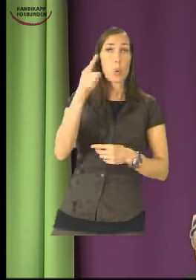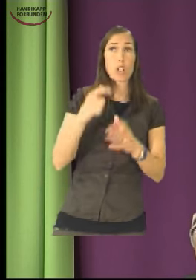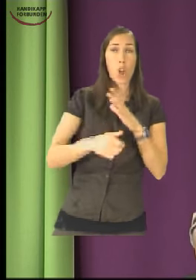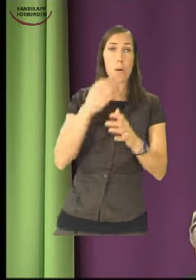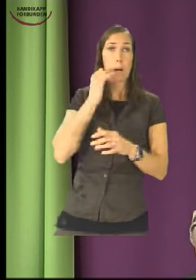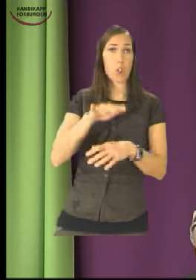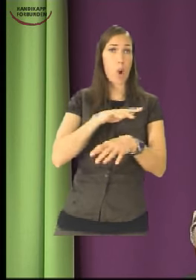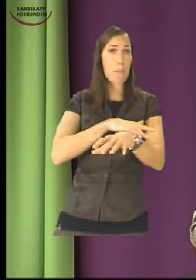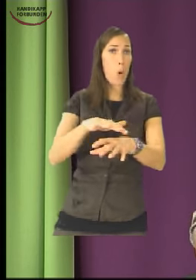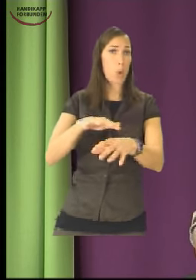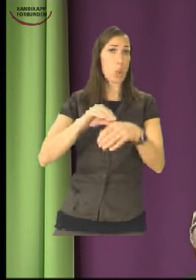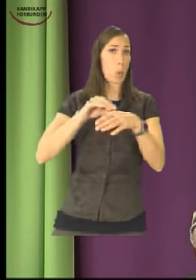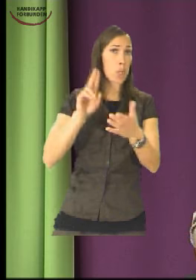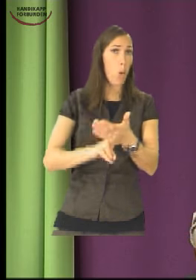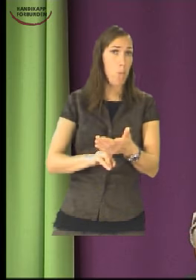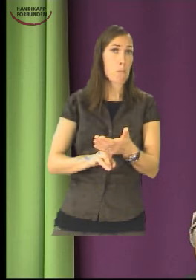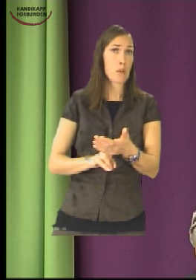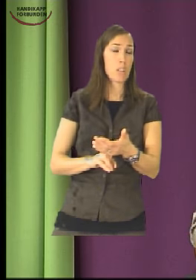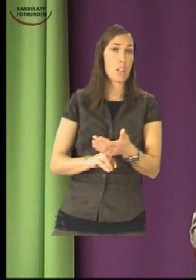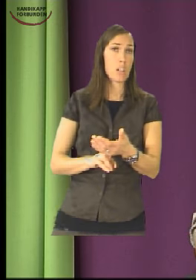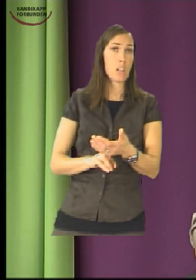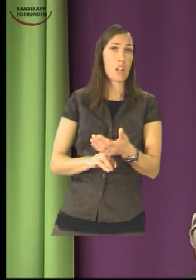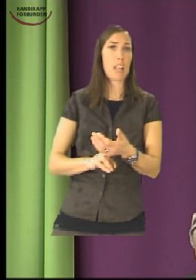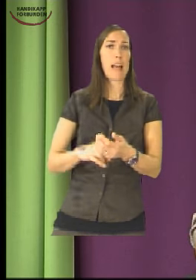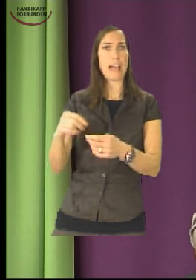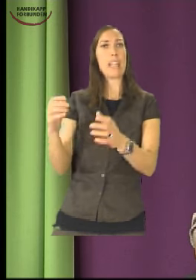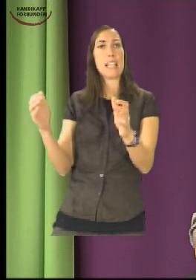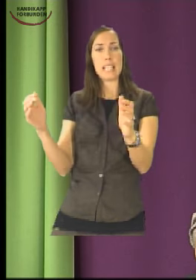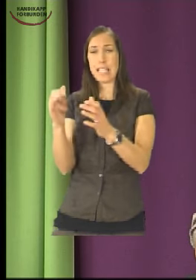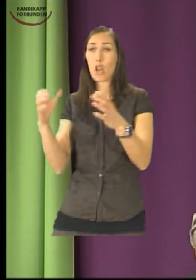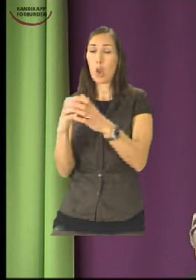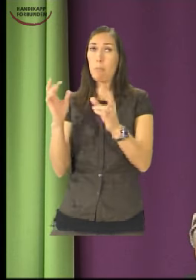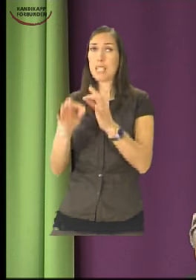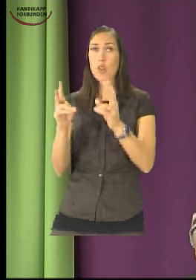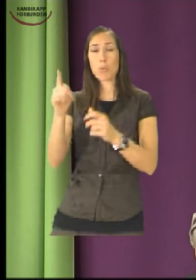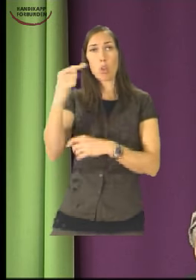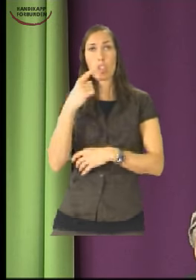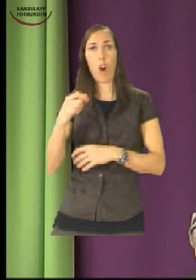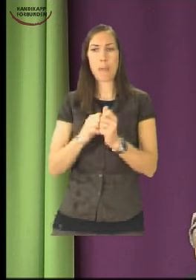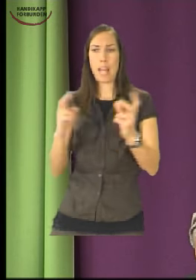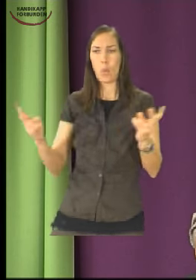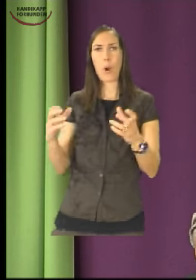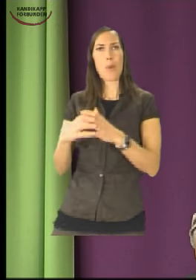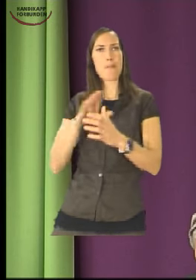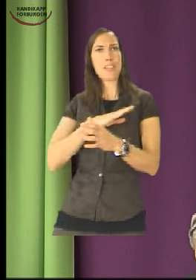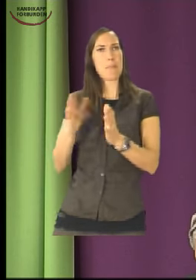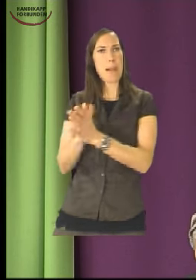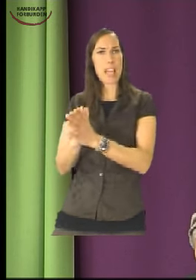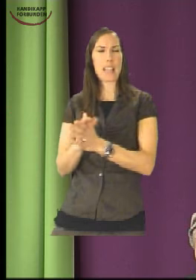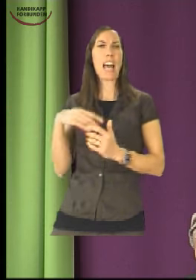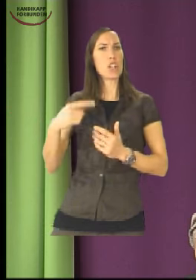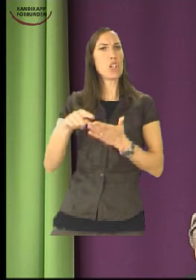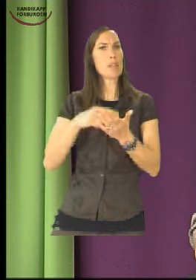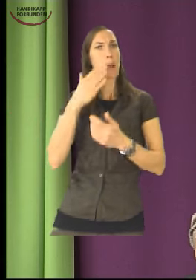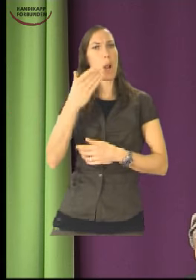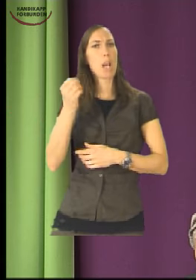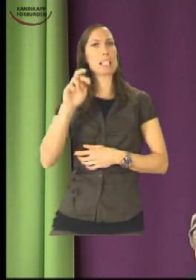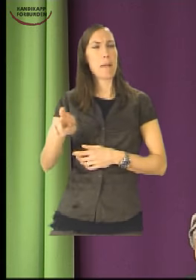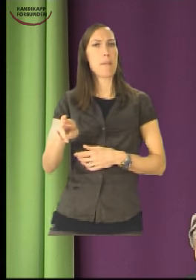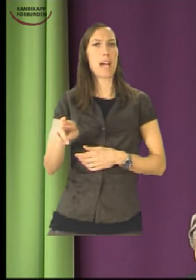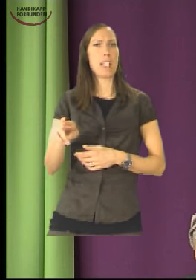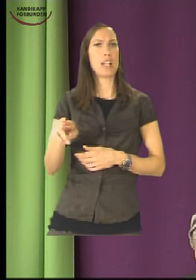blodsjukdomar. Det är en så pass liten grupp som du säger, men det är ändå en grupp som finns där. Men det är ju sån typ exempel där liksom